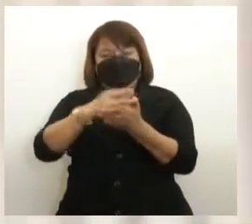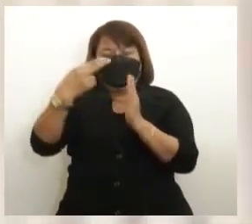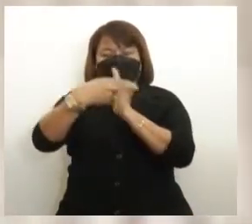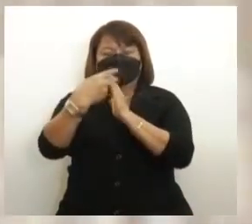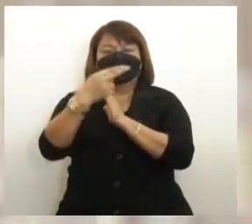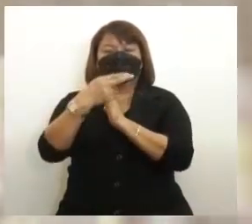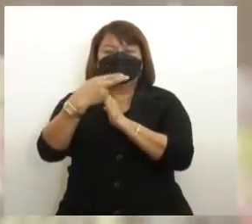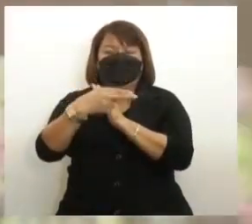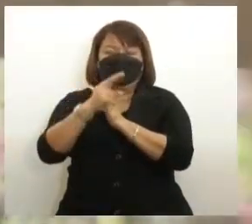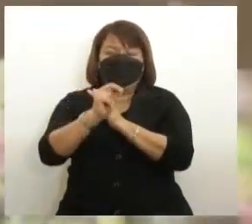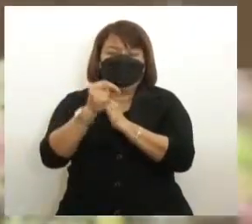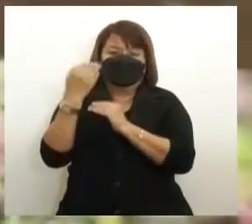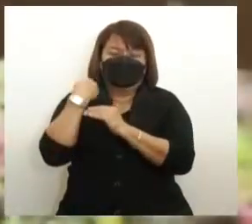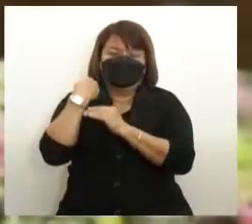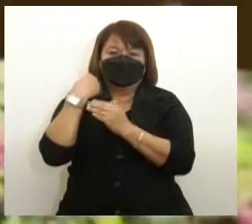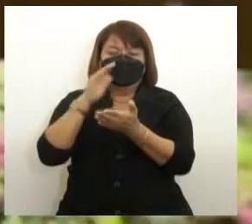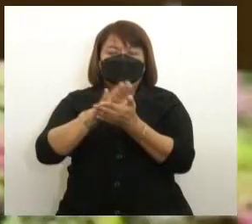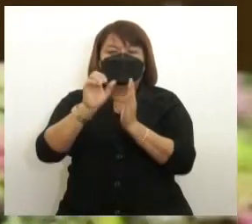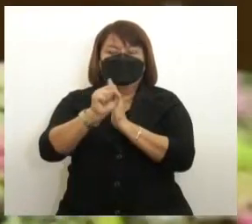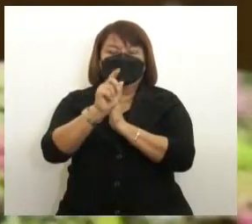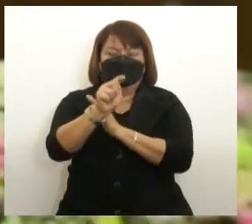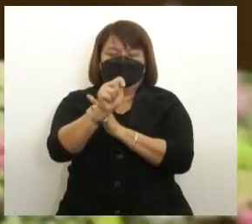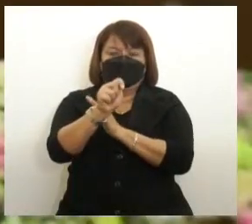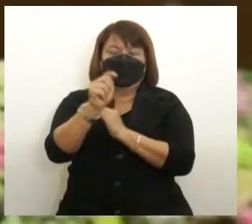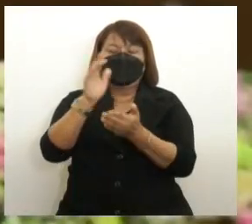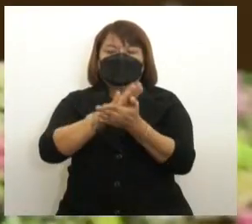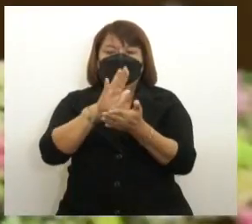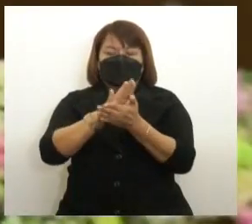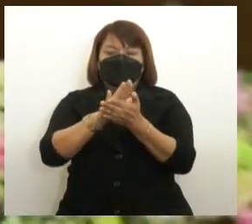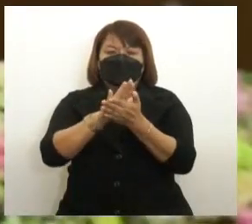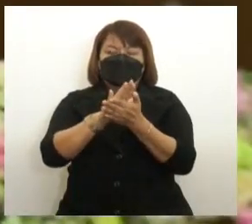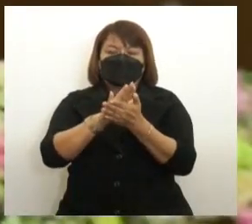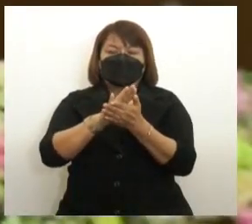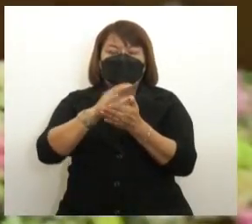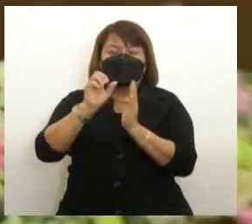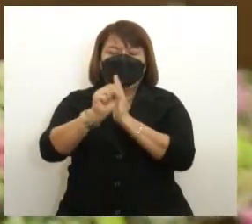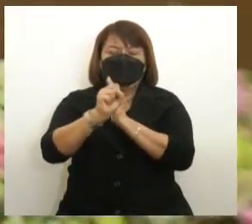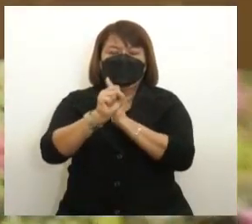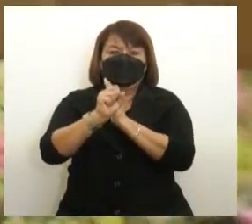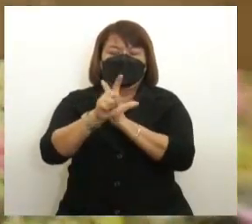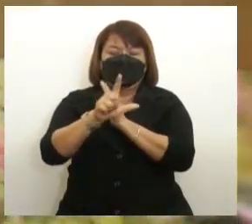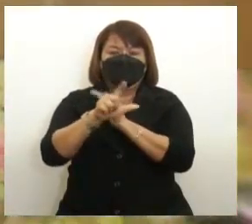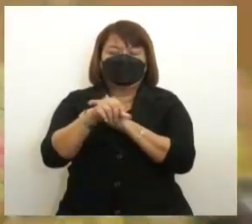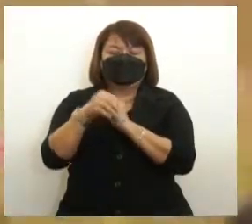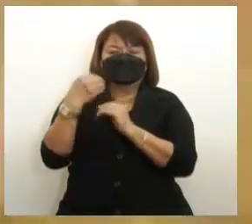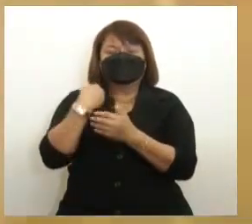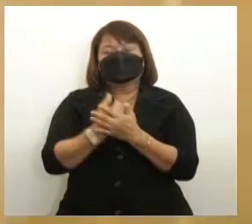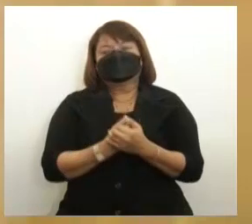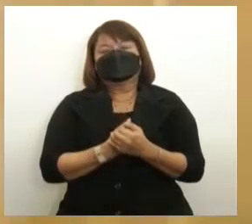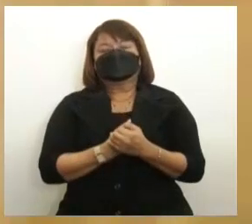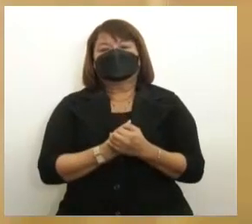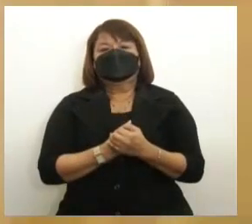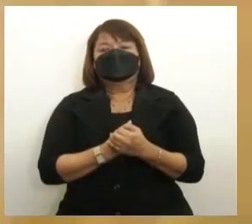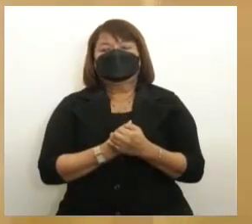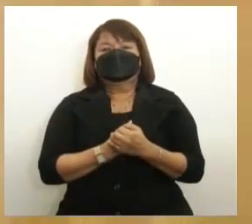ยาคมโรงเรียนสันติวิทยาสันโรงเรียนเลยสว่างวิทยาคมโรงเรียนผาสามยอดวิทยาโร